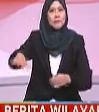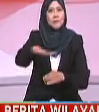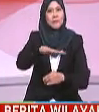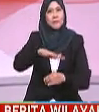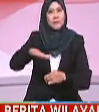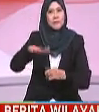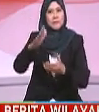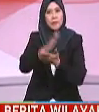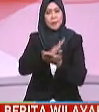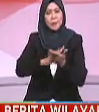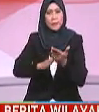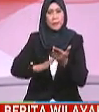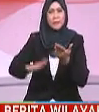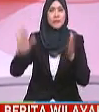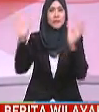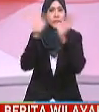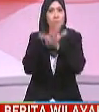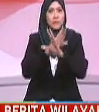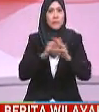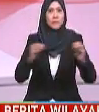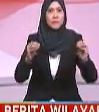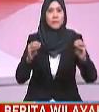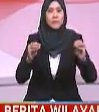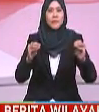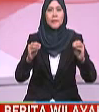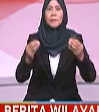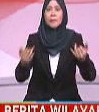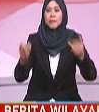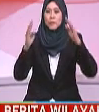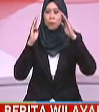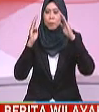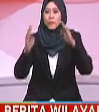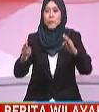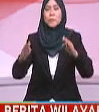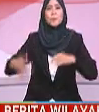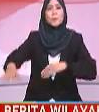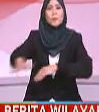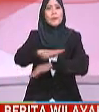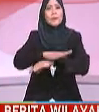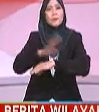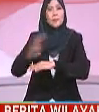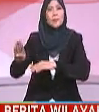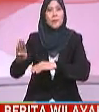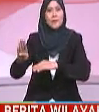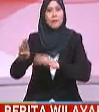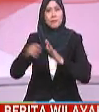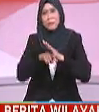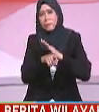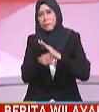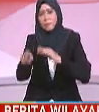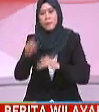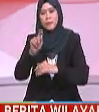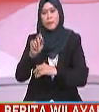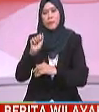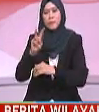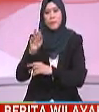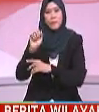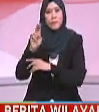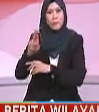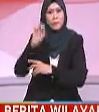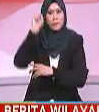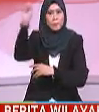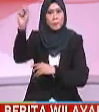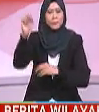ke semua bahagian di negeri Sarawak dan lebih tertumpu di bahagian pantai barat, pedalaman dan juga Tawau di negeri